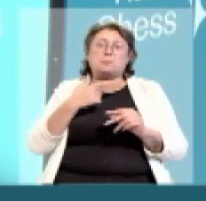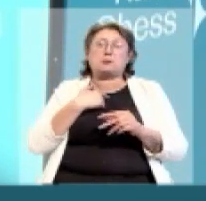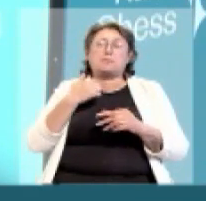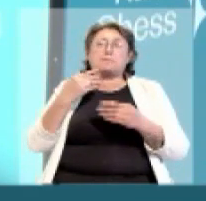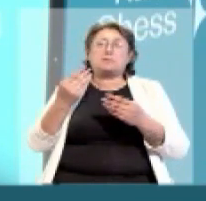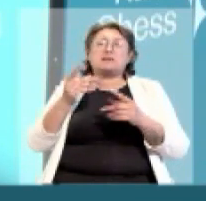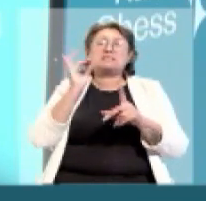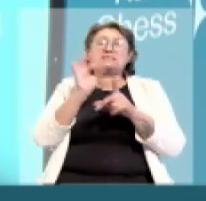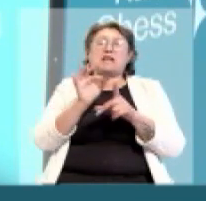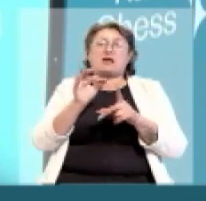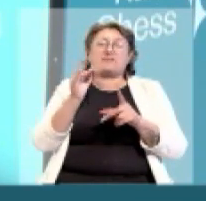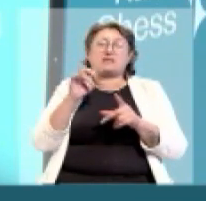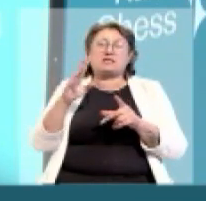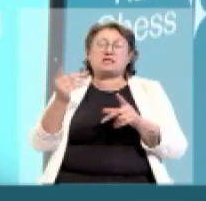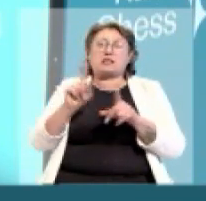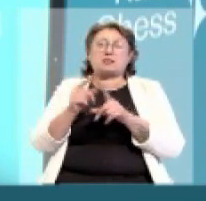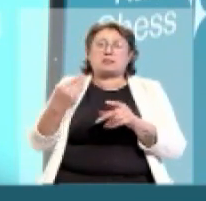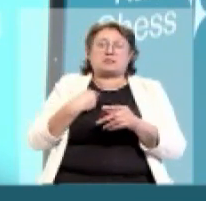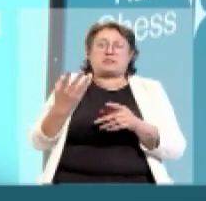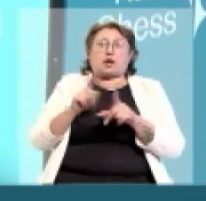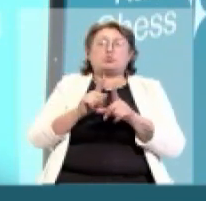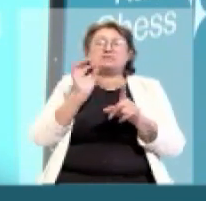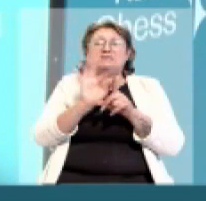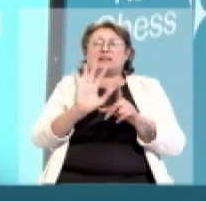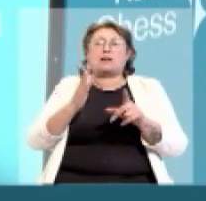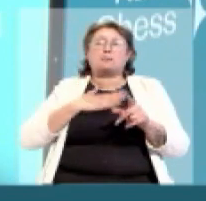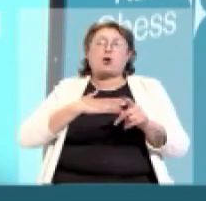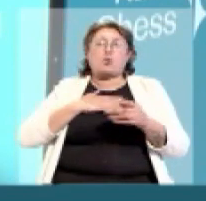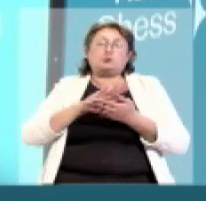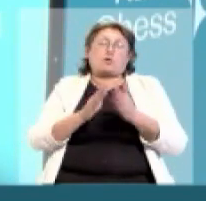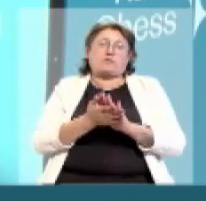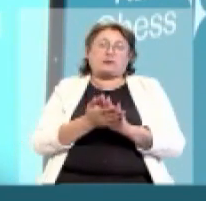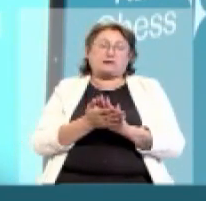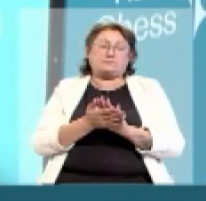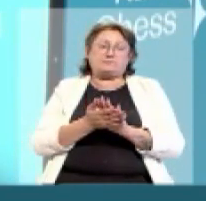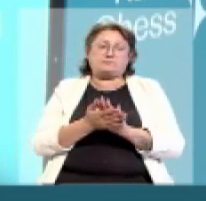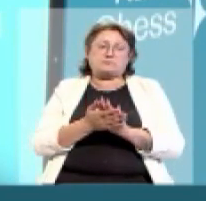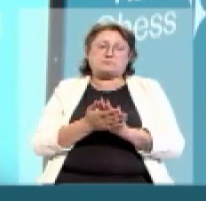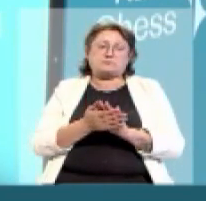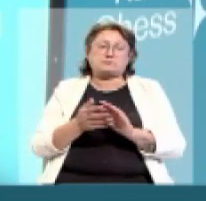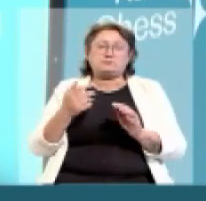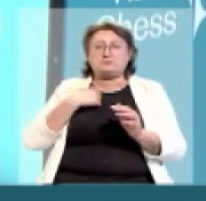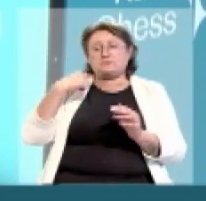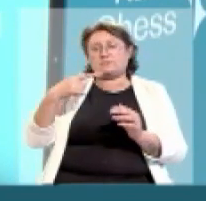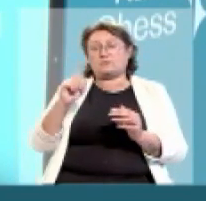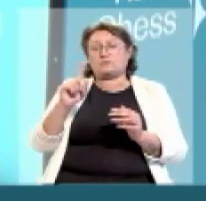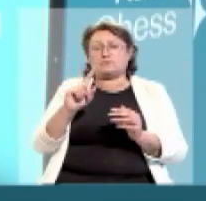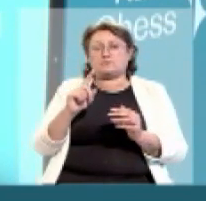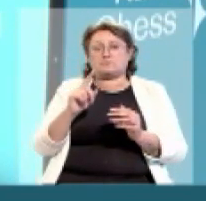не ставил, федерация передо мной эту цель не ставила. Это, наверное, было моим условием. Я сказал, что